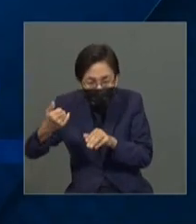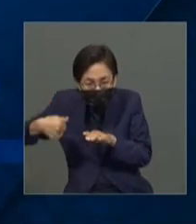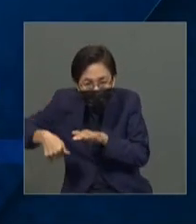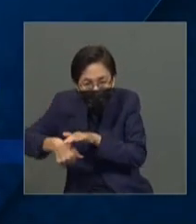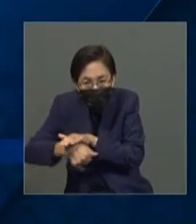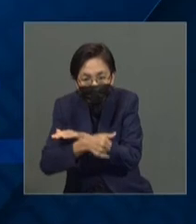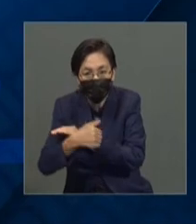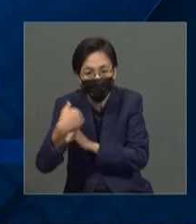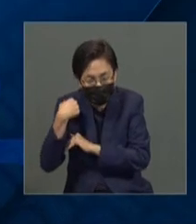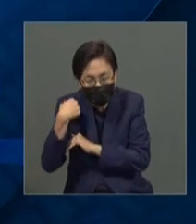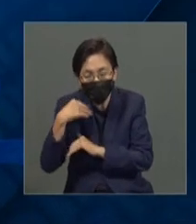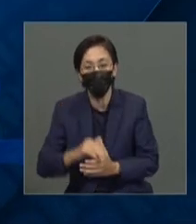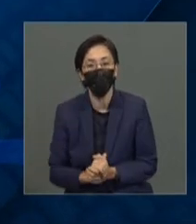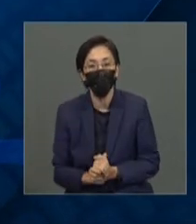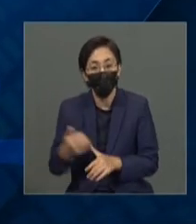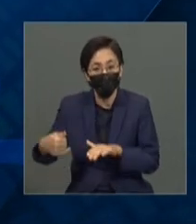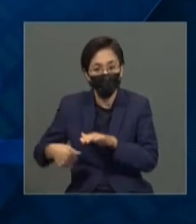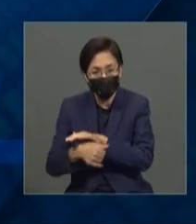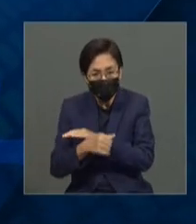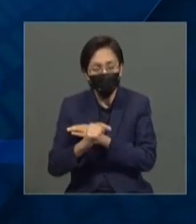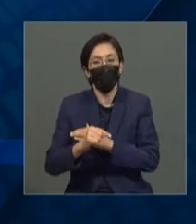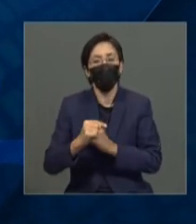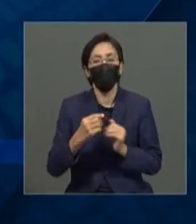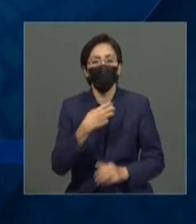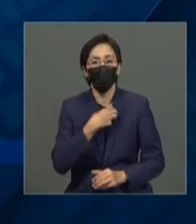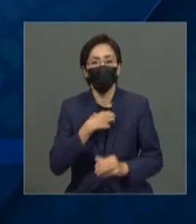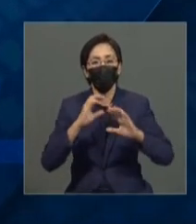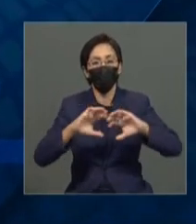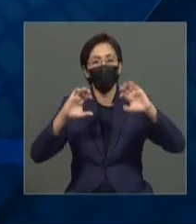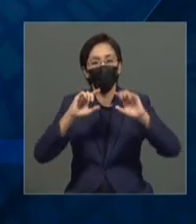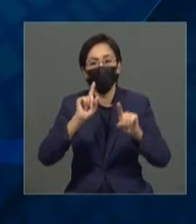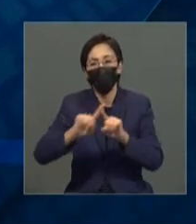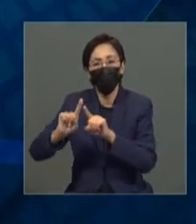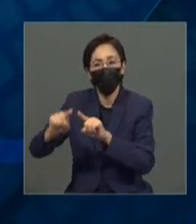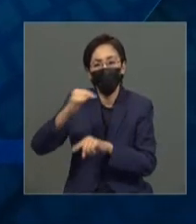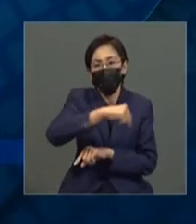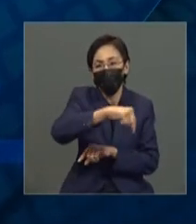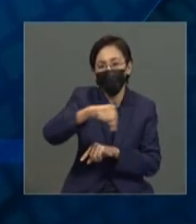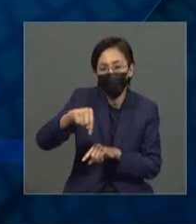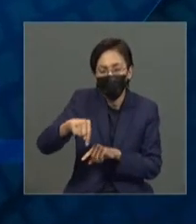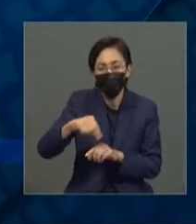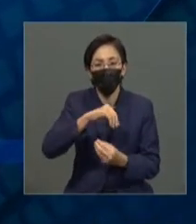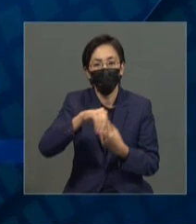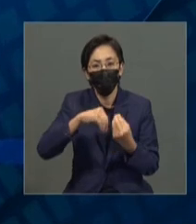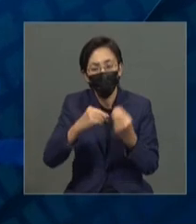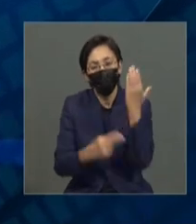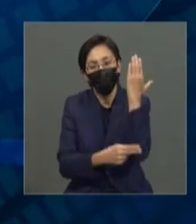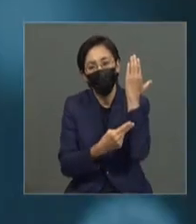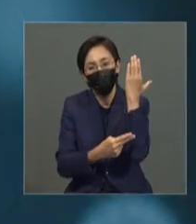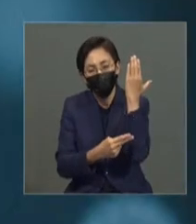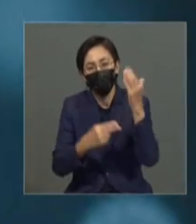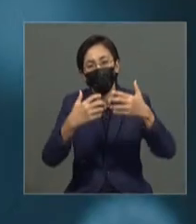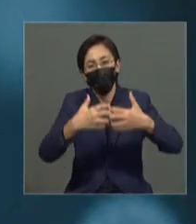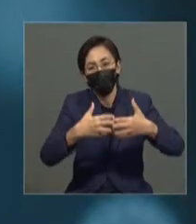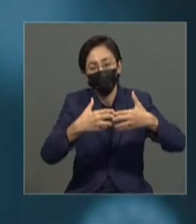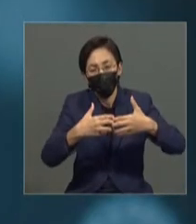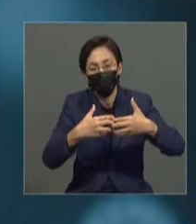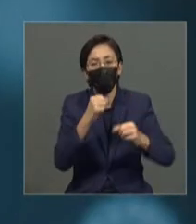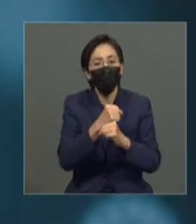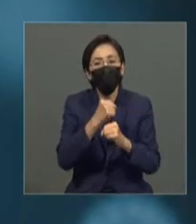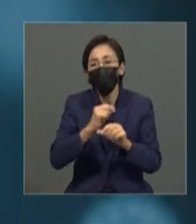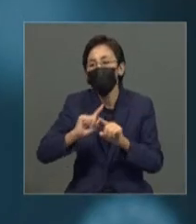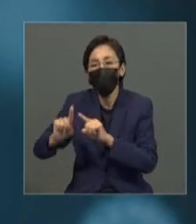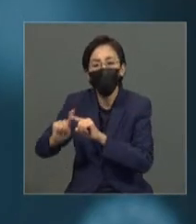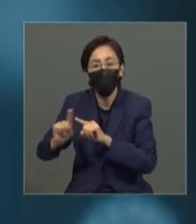องนะคะขอเน้นย้ำให้ทุกหน่วยราชการรวมทั้งผู้ประกอบการโรงงานสถานประกอบการทั้งหม